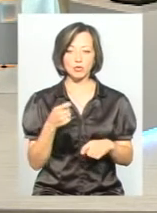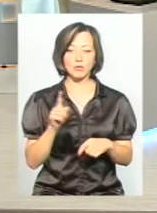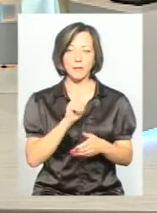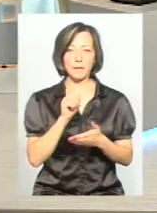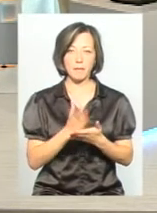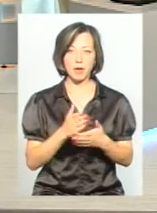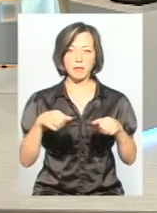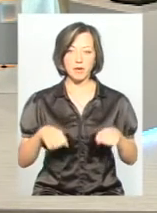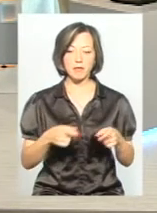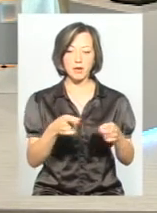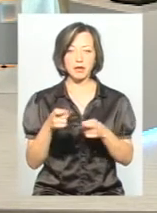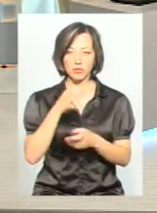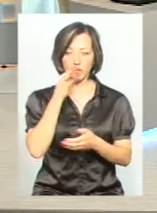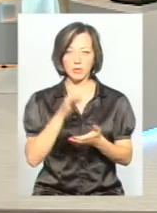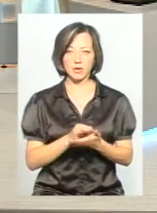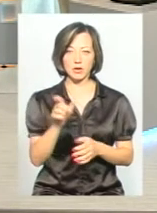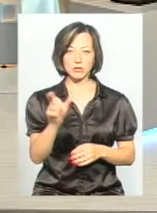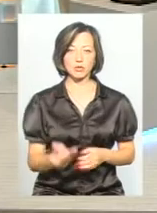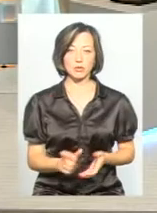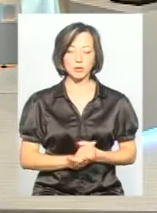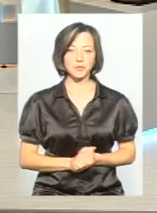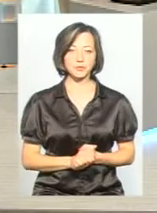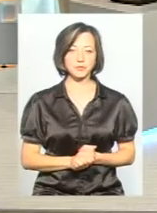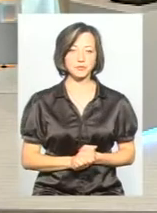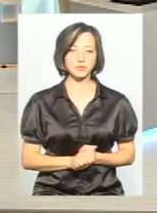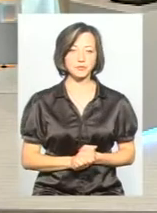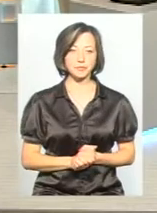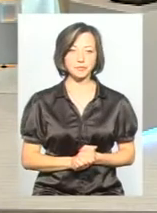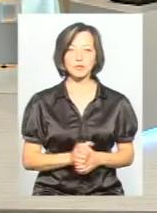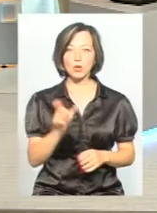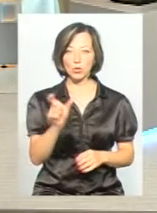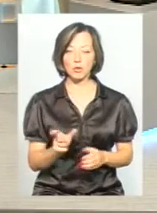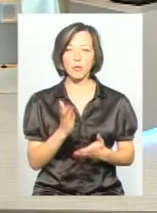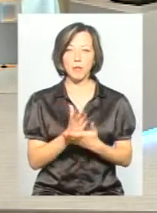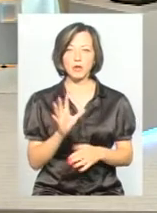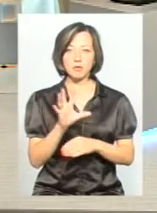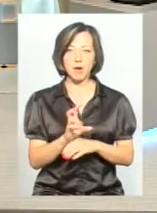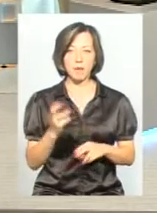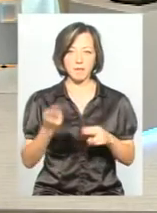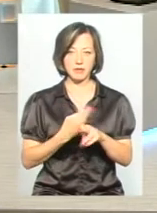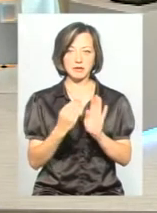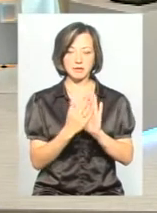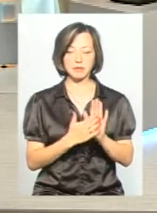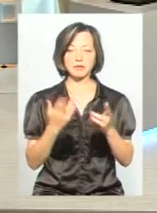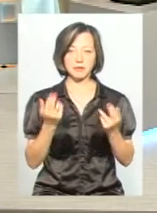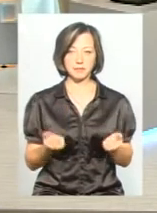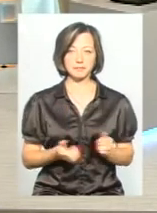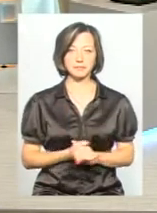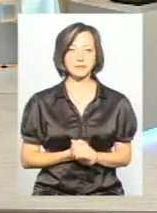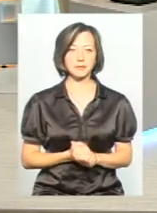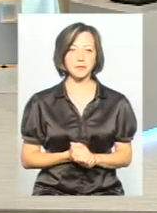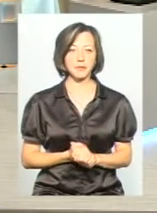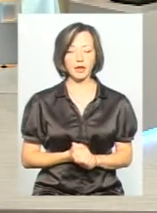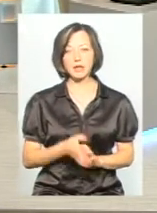маємо право притягнути особу до відповідальності. Ту особу, яка має собаку, але не зареєструвала її. Так, так. Пане Вікторе,